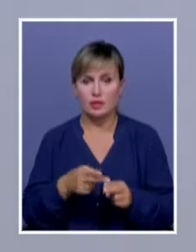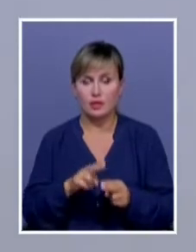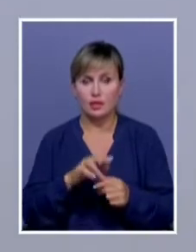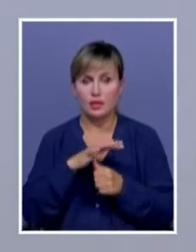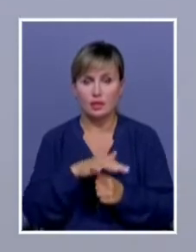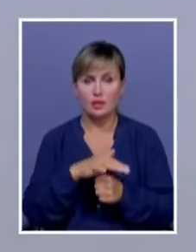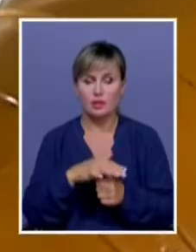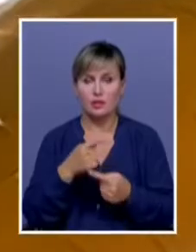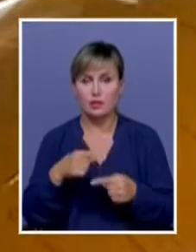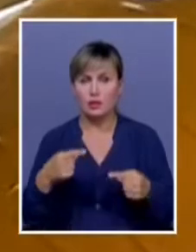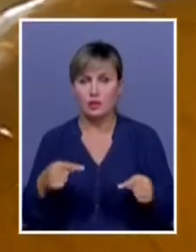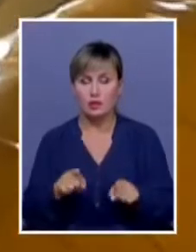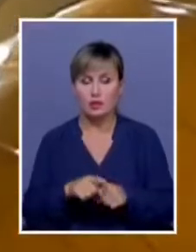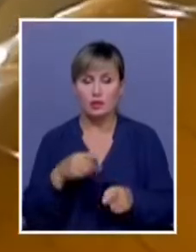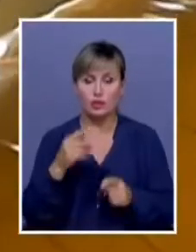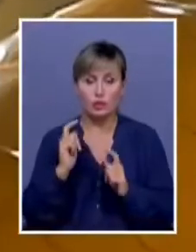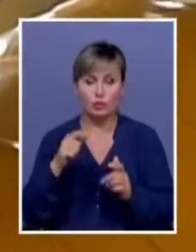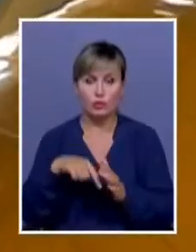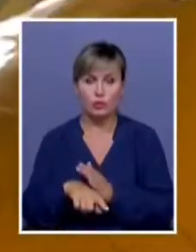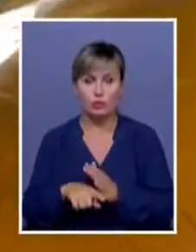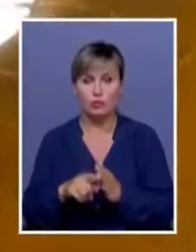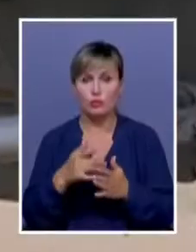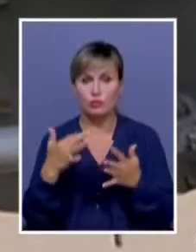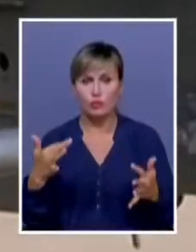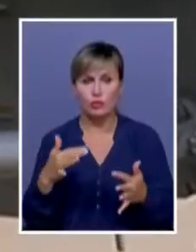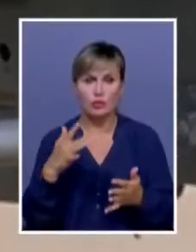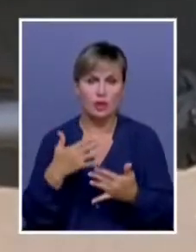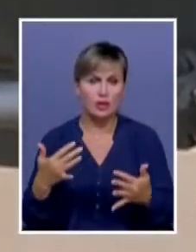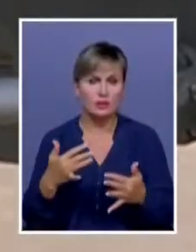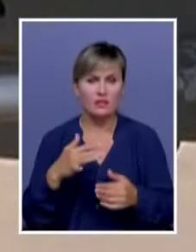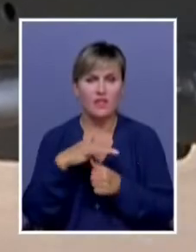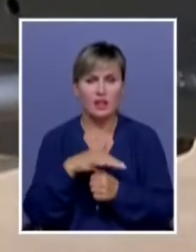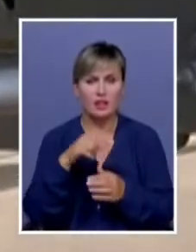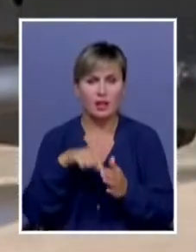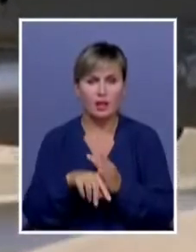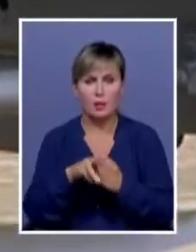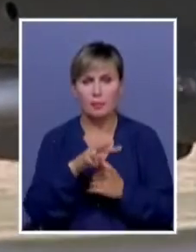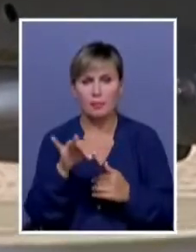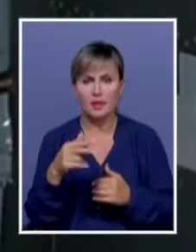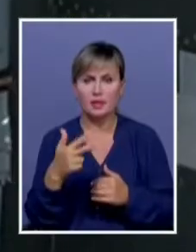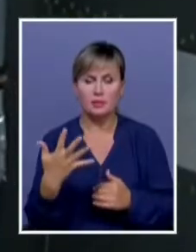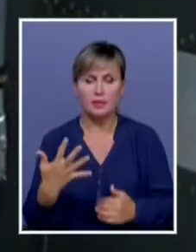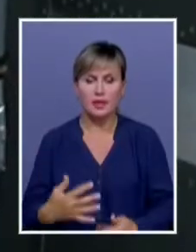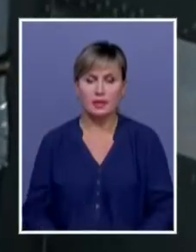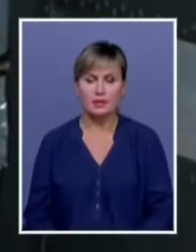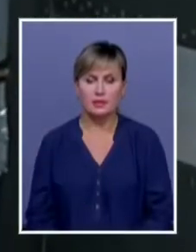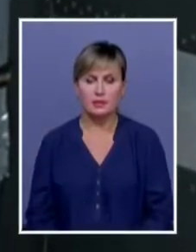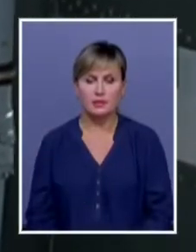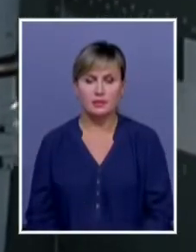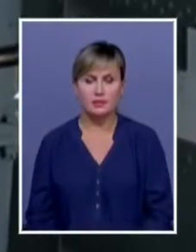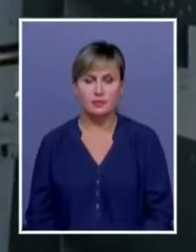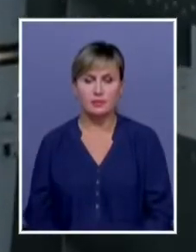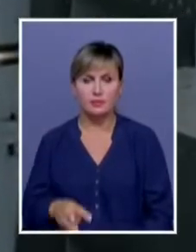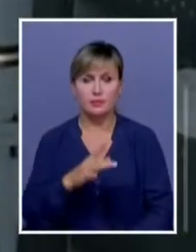аппараты, снаряженные также ценным грузом, более грозные многоцелевые ударные вертолеты Ми-35. Мы находимся на борту